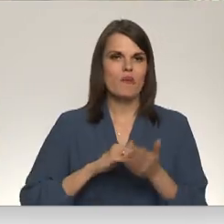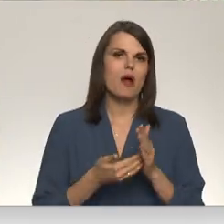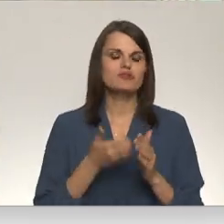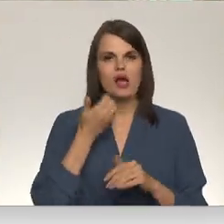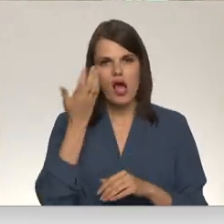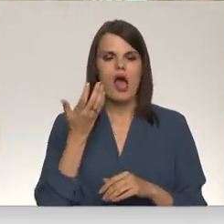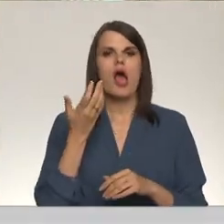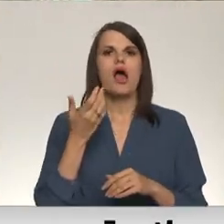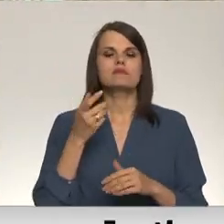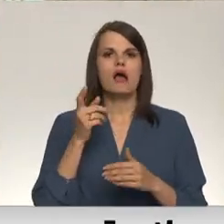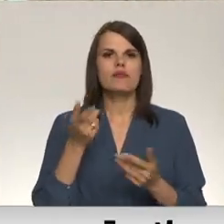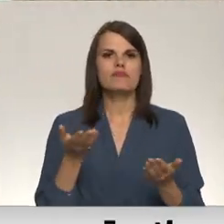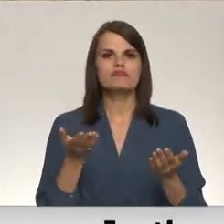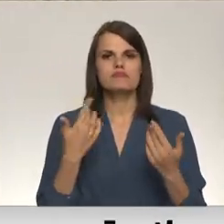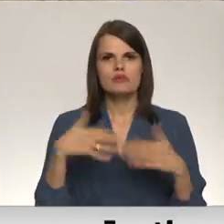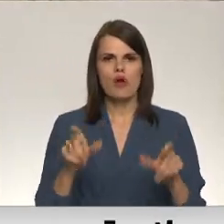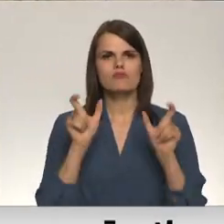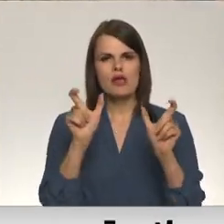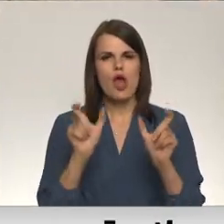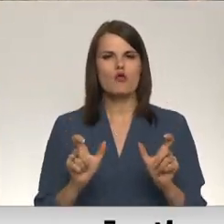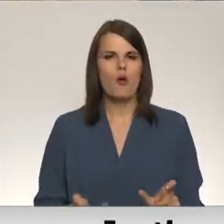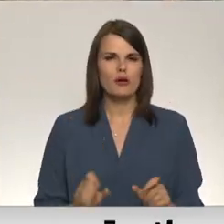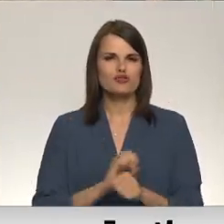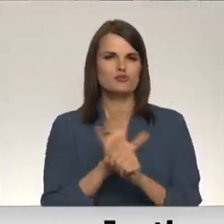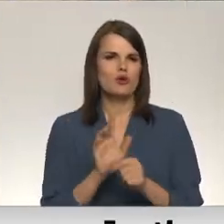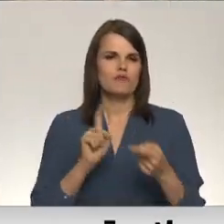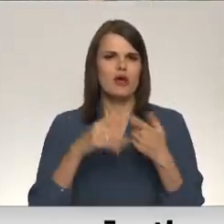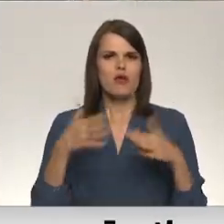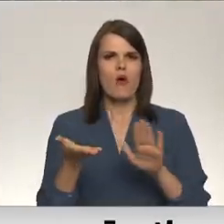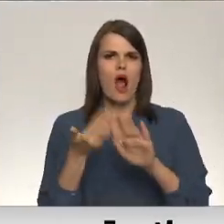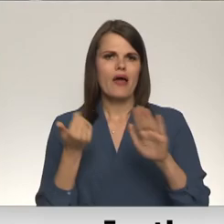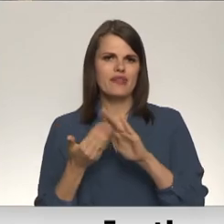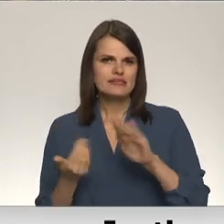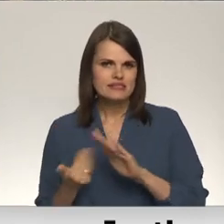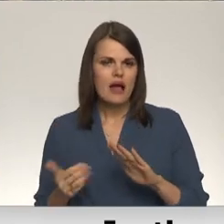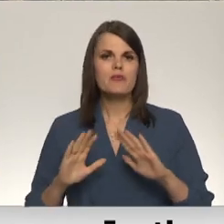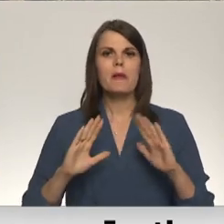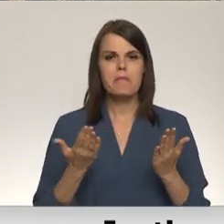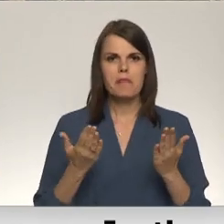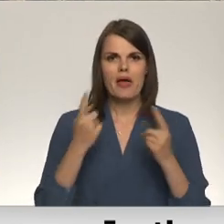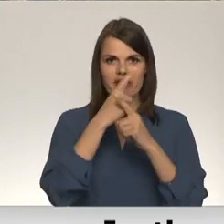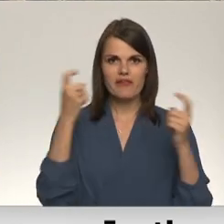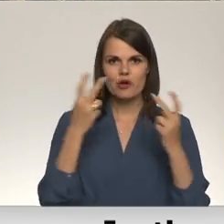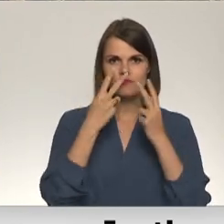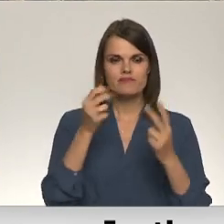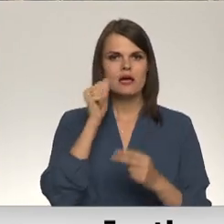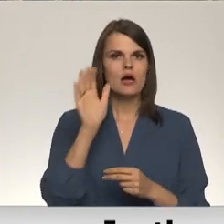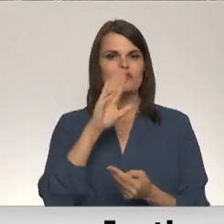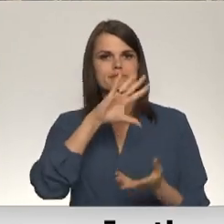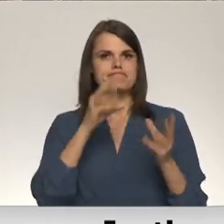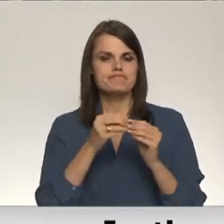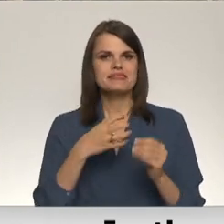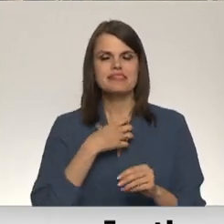kad atcelta lielākā daļa ar COVID-19 saistīto ierobežojumu. Taču statistikas dati, ko ikdienu apkopo